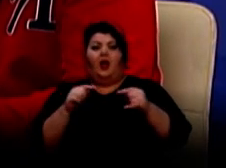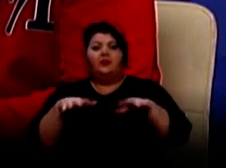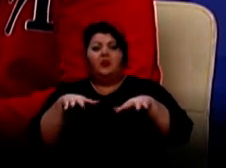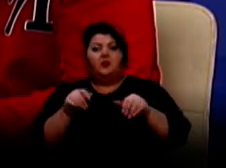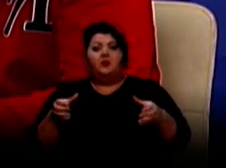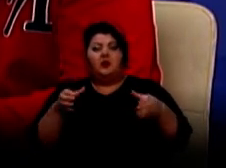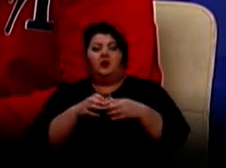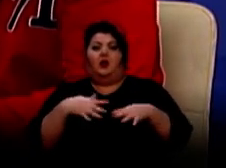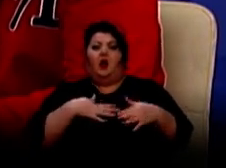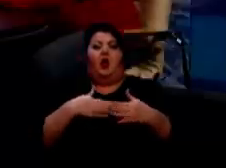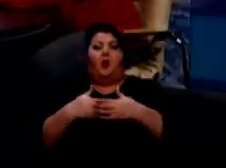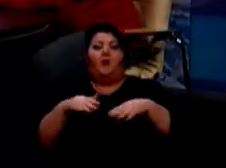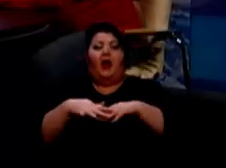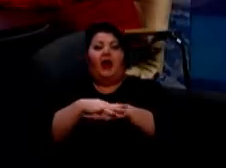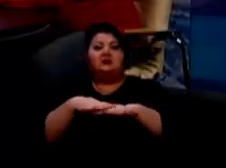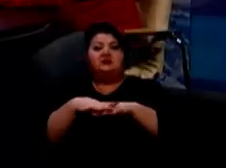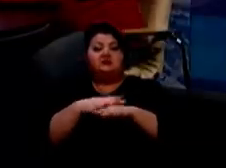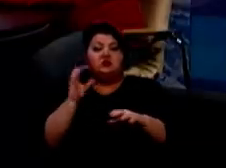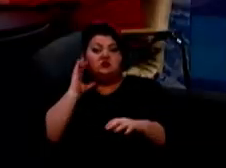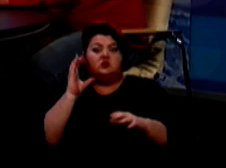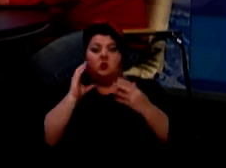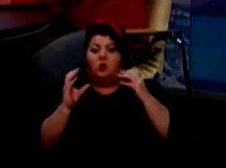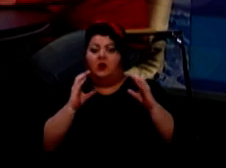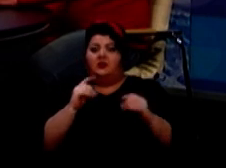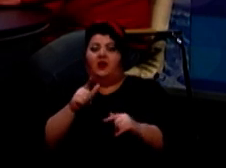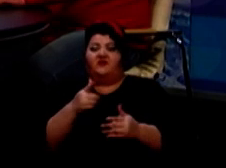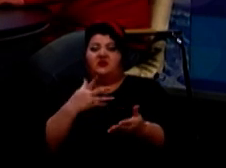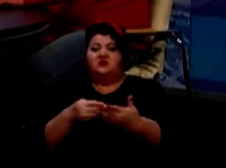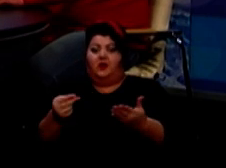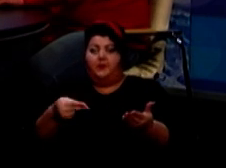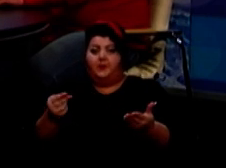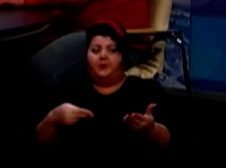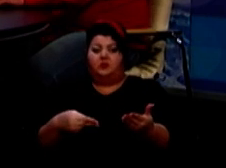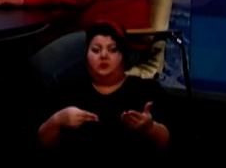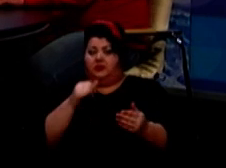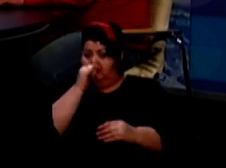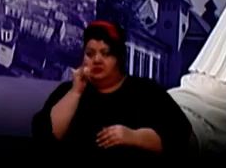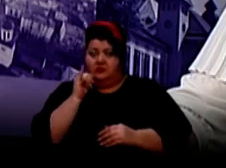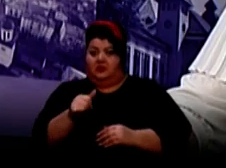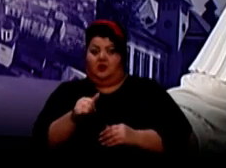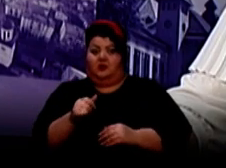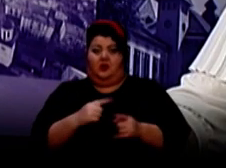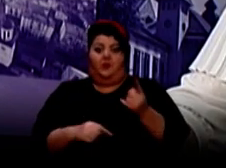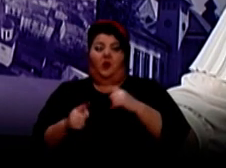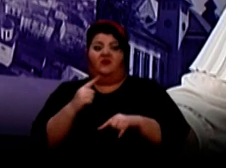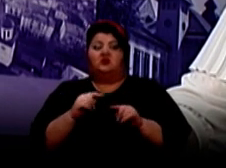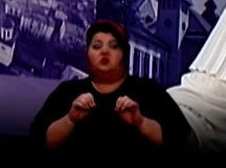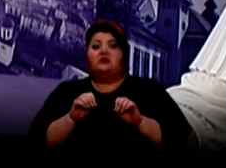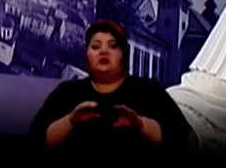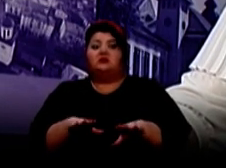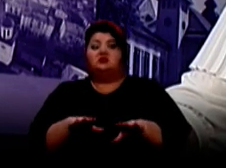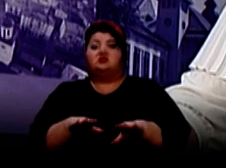Пройшли громадські слухання. Но ви своєю підписю не дали і завернули рішення